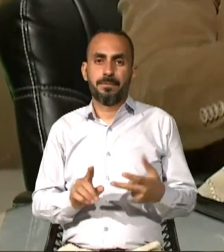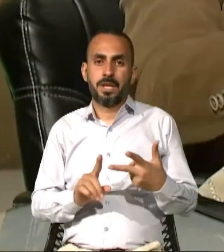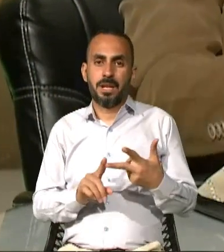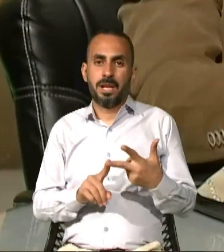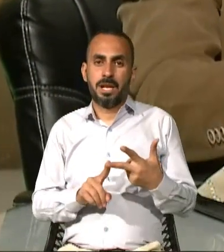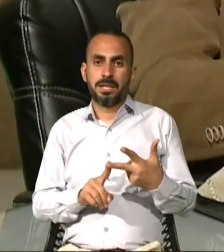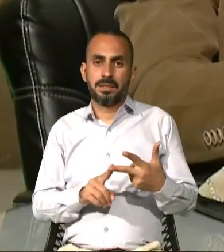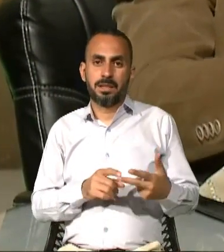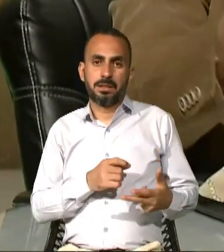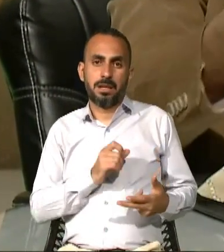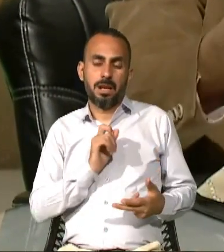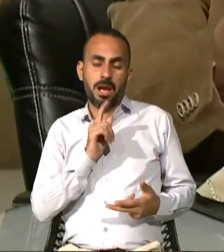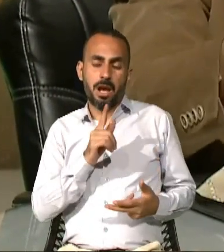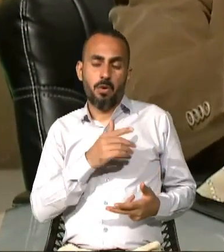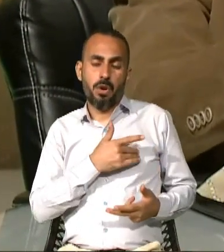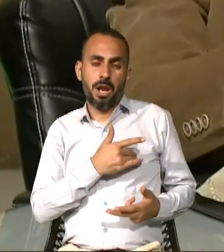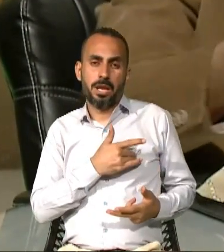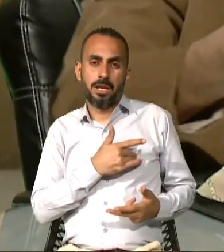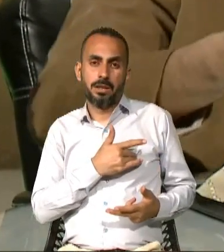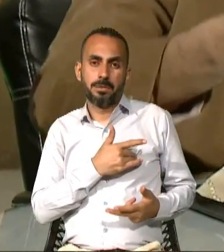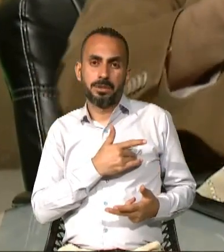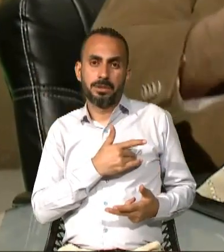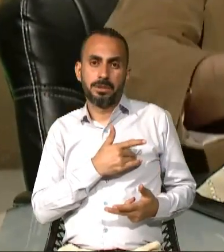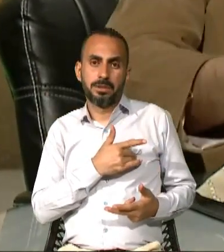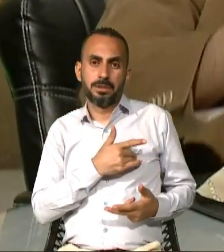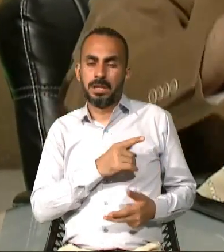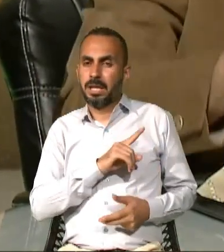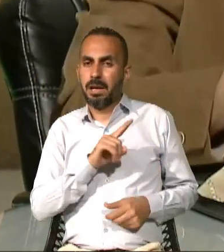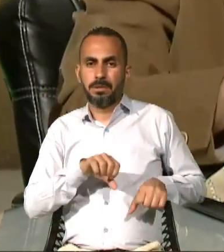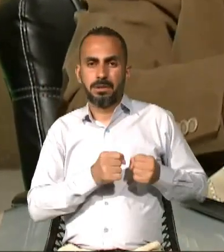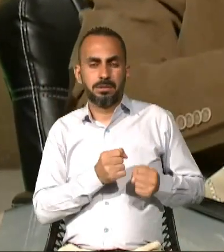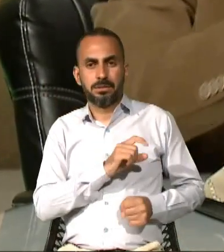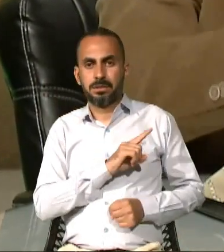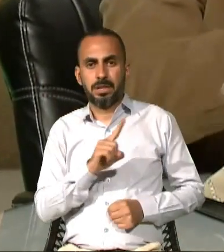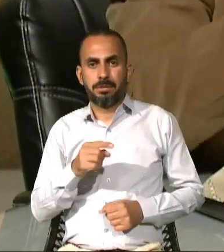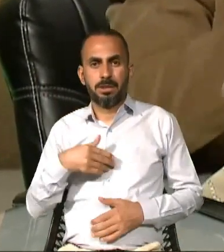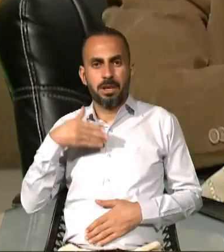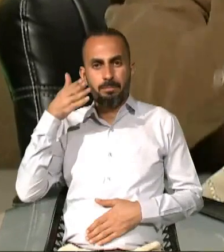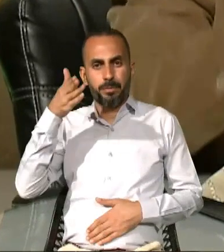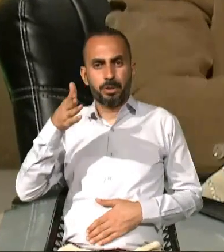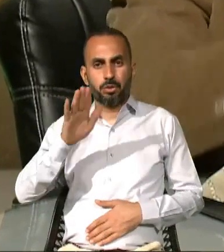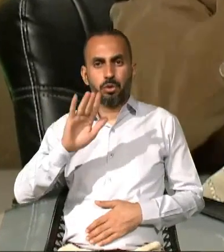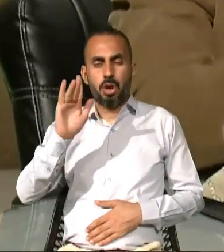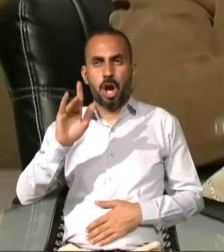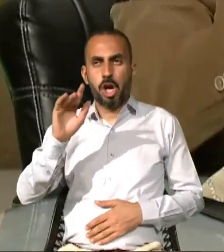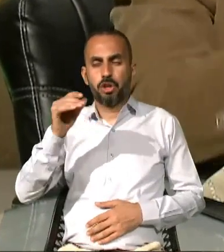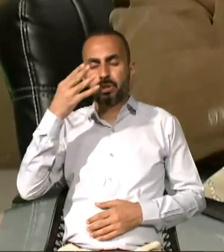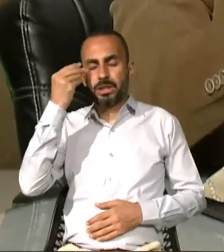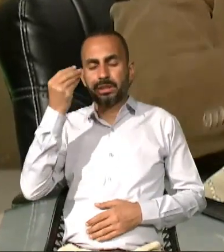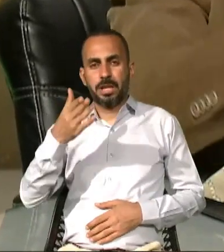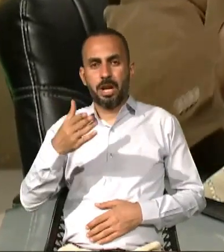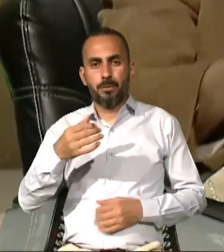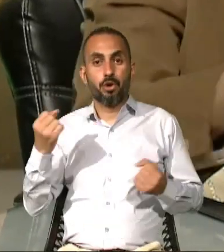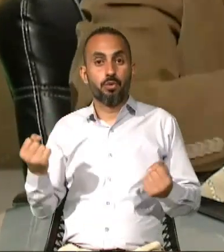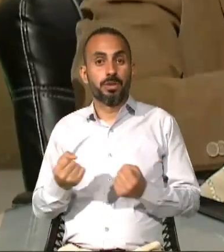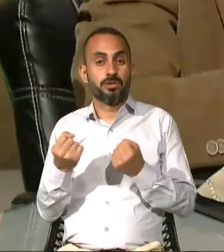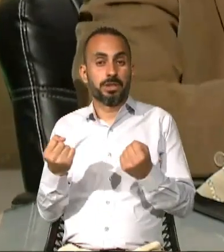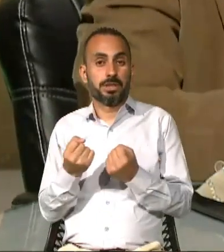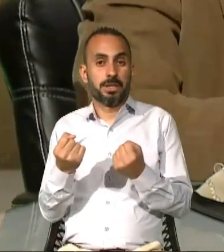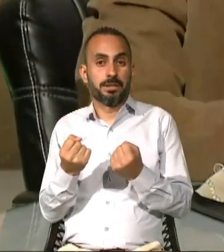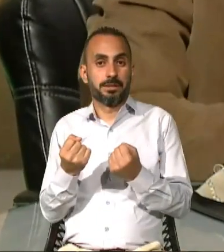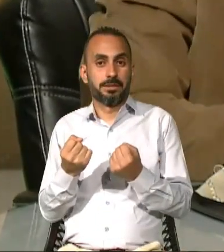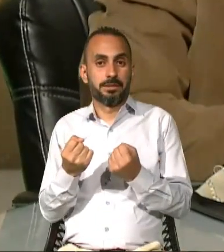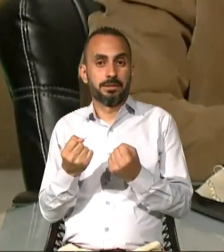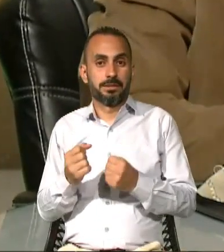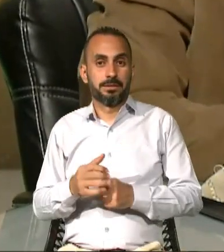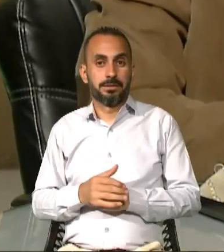الهم يكسرني وما سيبش الاحداث تكسرني، لكن ادخل عرش النعمة واتشجع. لكن الاهم الاهم الاهم الاهم الاهم في الحلقة، لو